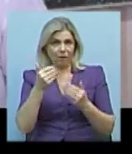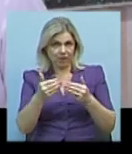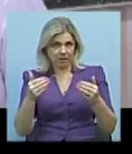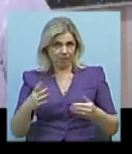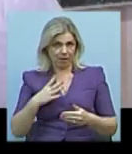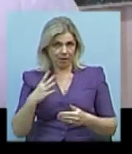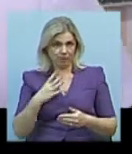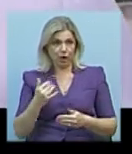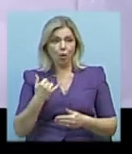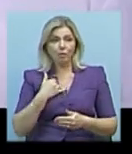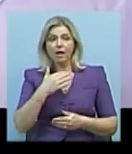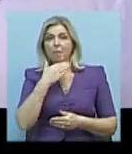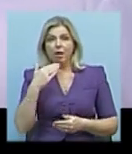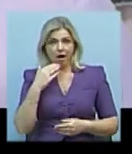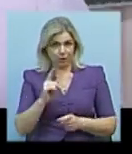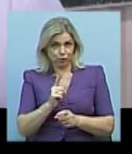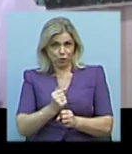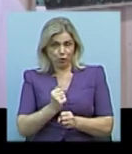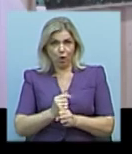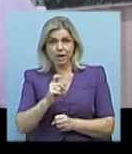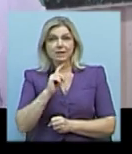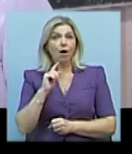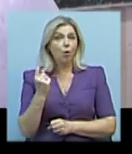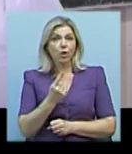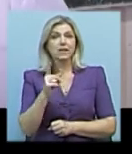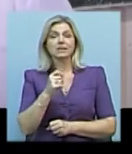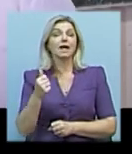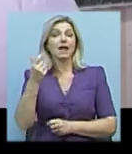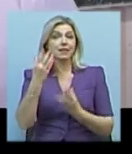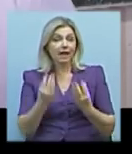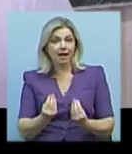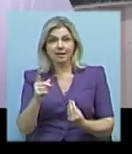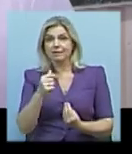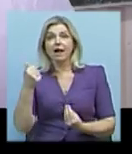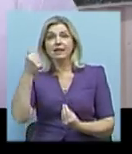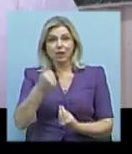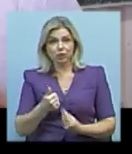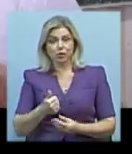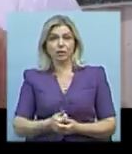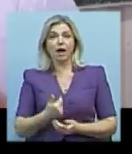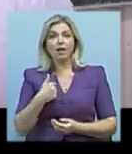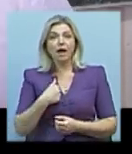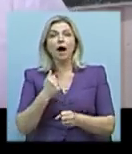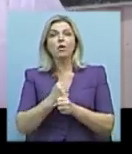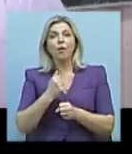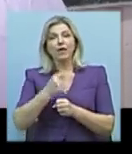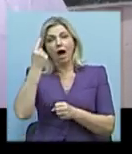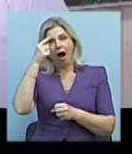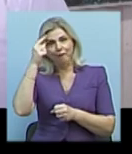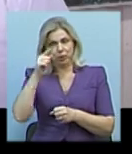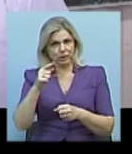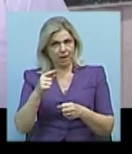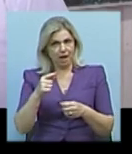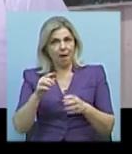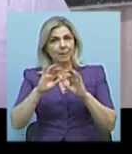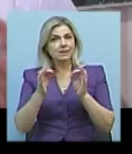дуже багато всього робиться насправді за рік, за день, за тиждень. Я роблю, в мене авторське мистецтво. За